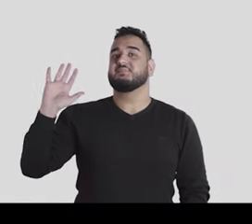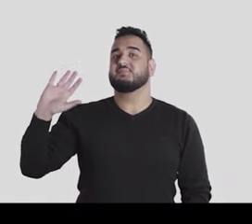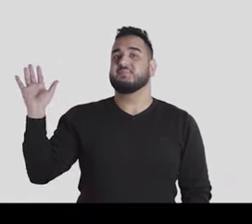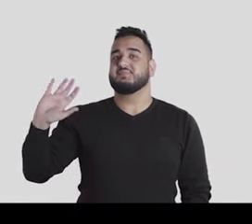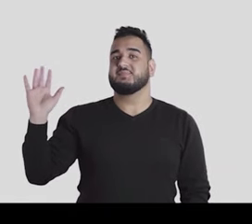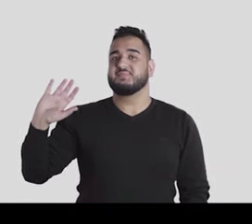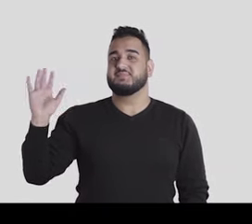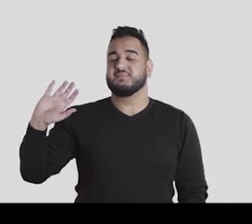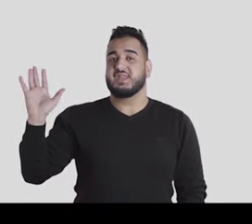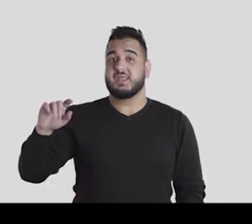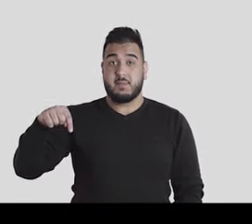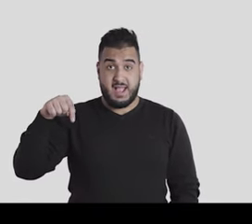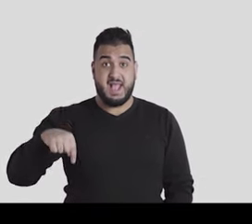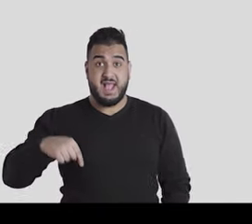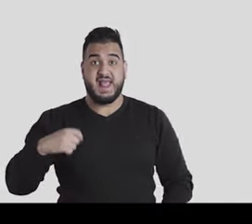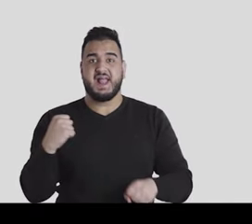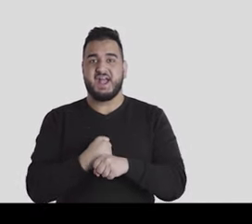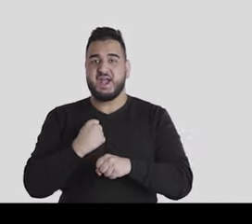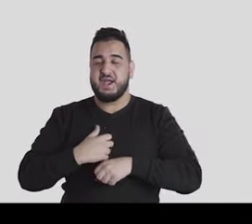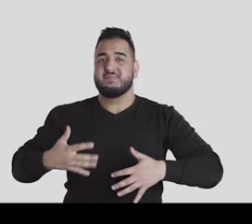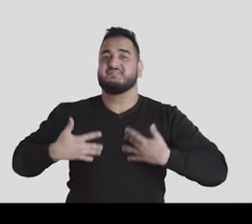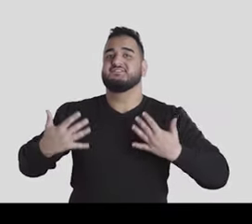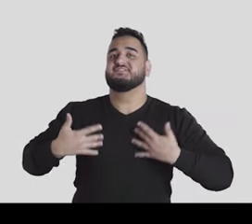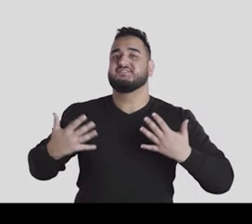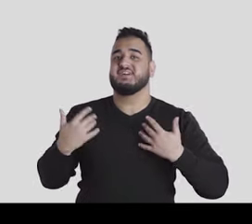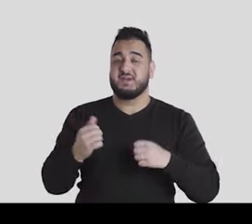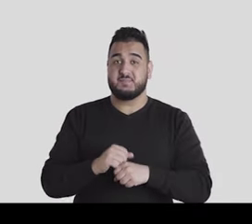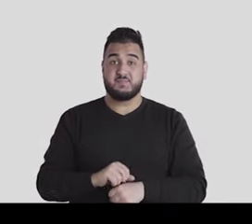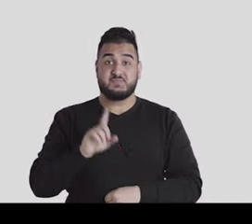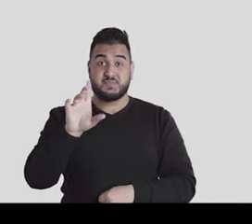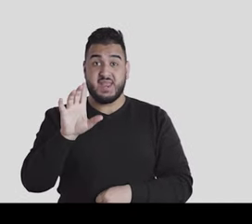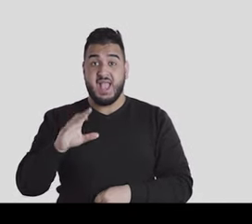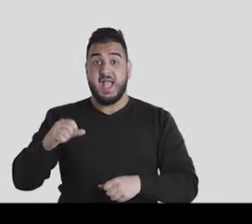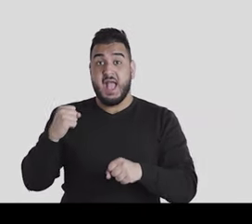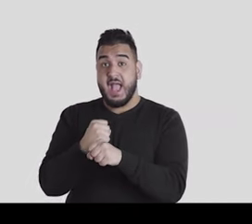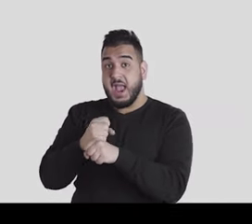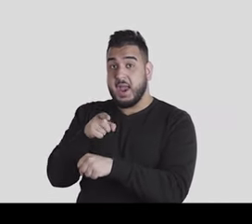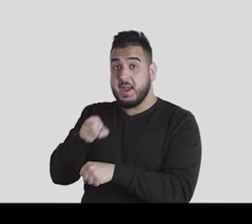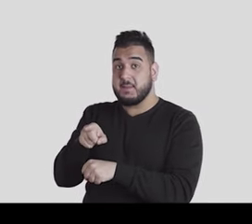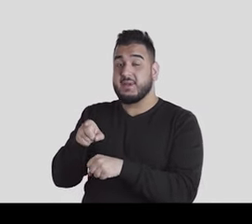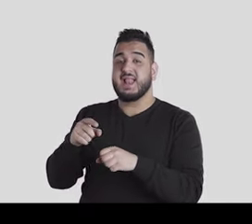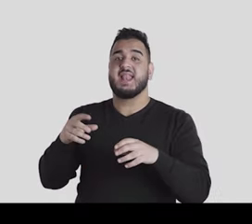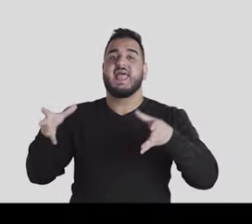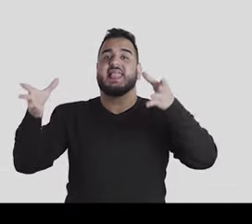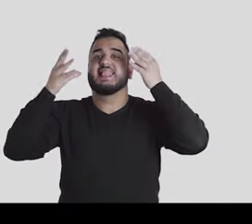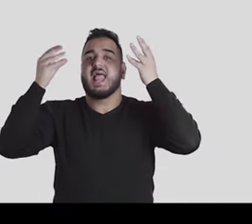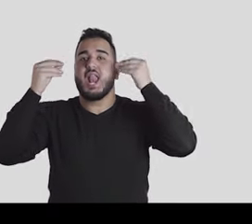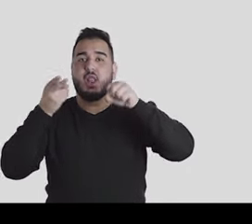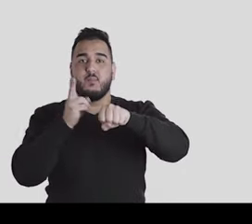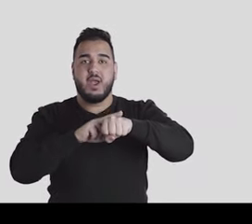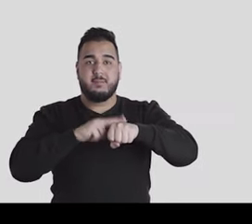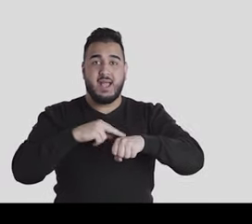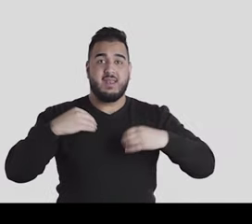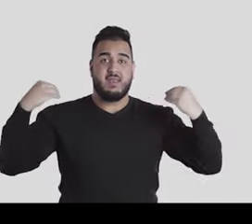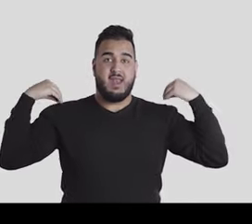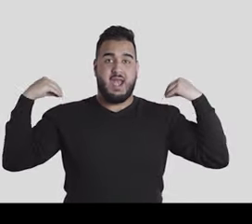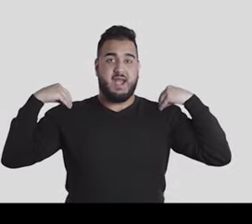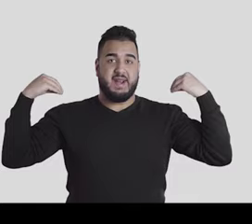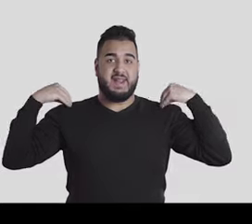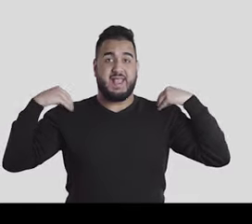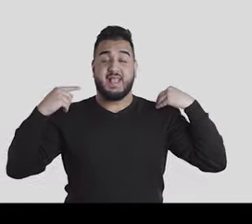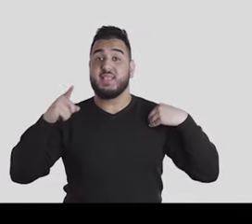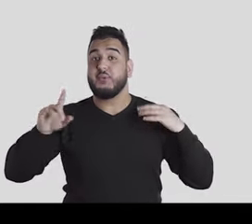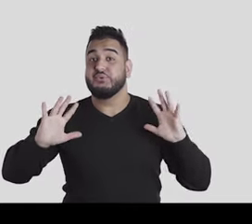مرحبا من جديد مع نشاط ممتع آخر يجمع بين التعلم النظري واللياقة البدنية،